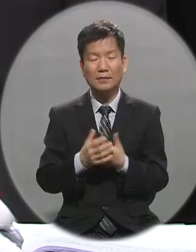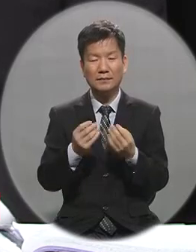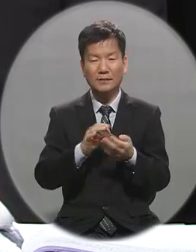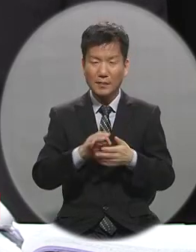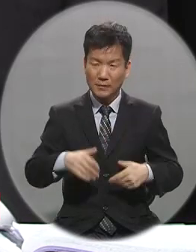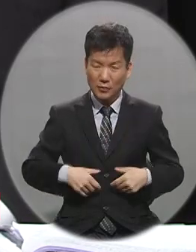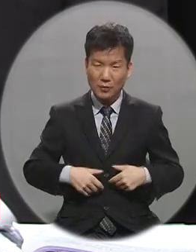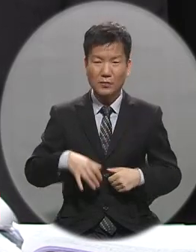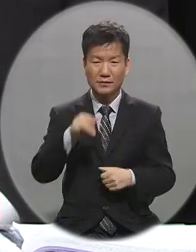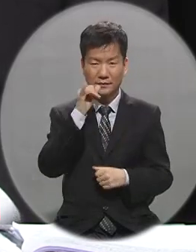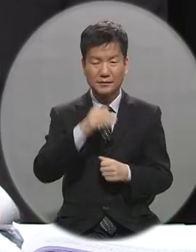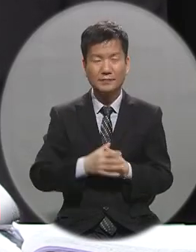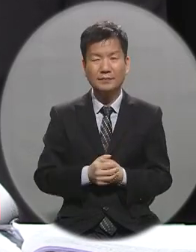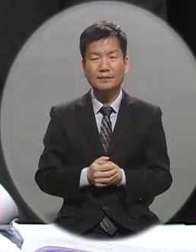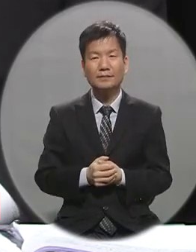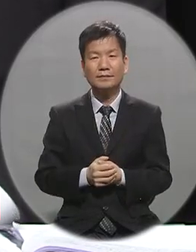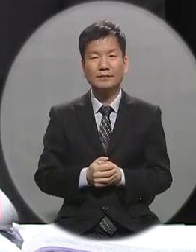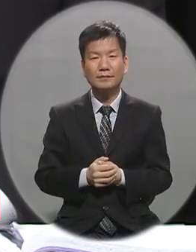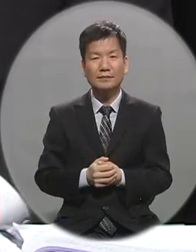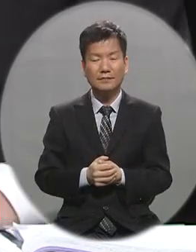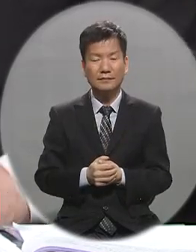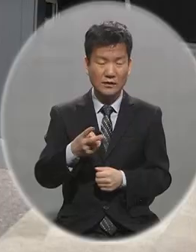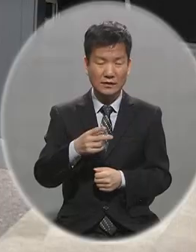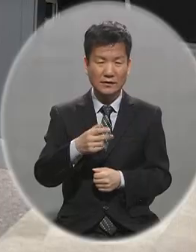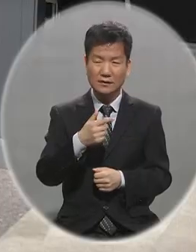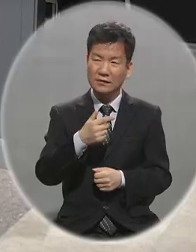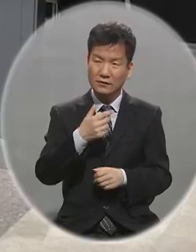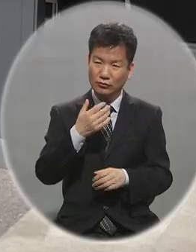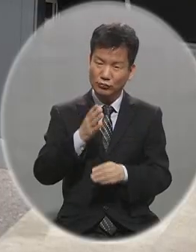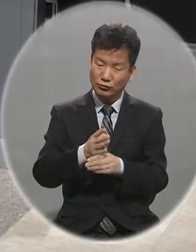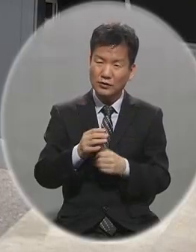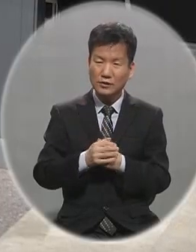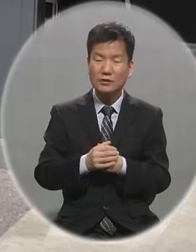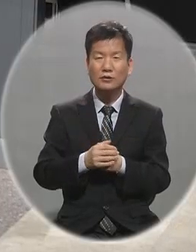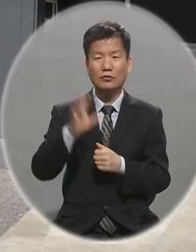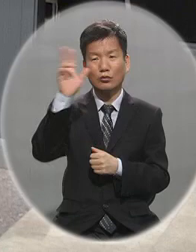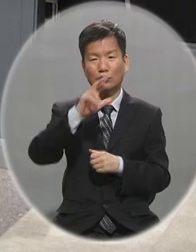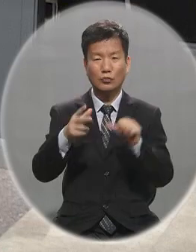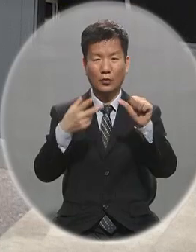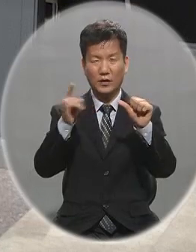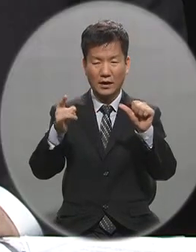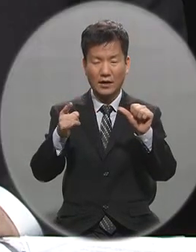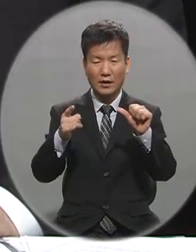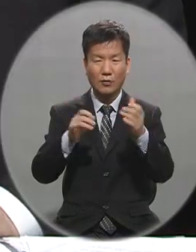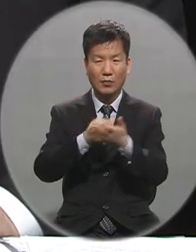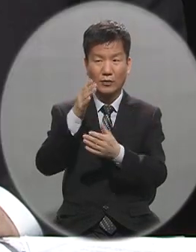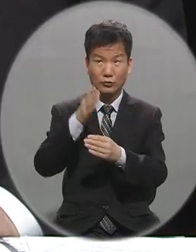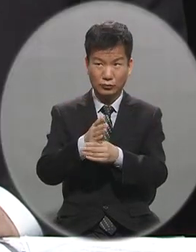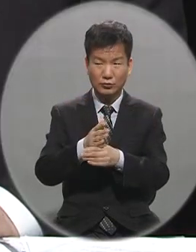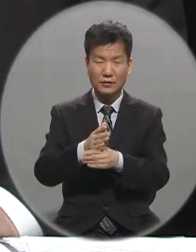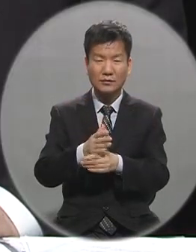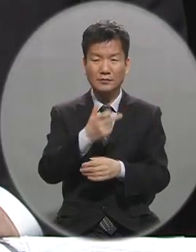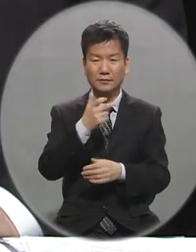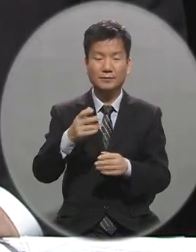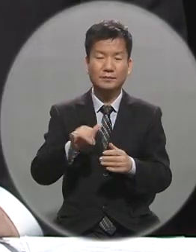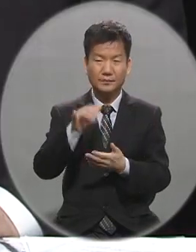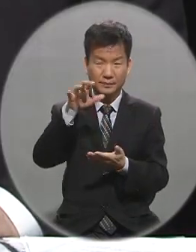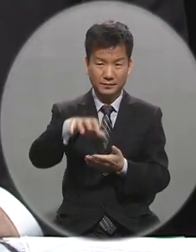용이하고 필요합니다. 그래서 그 부분에 대한 거 이견 없습니다. 전국에서 이제 5대 공항, 거점 공항 중에 하나입니다.